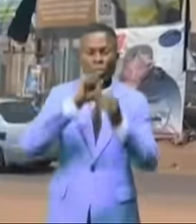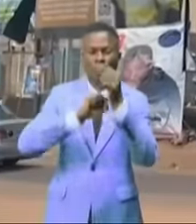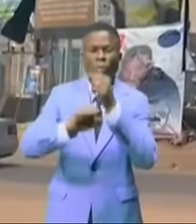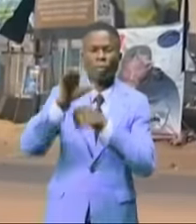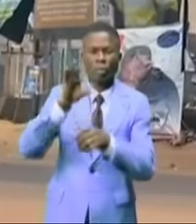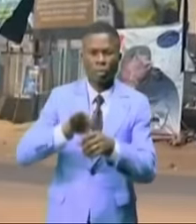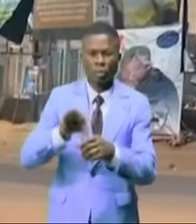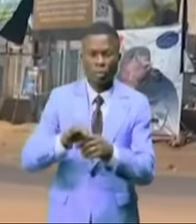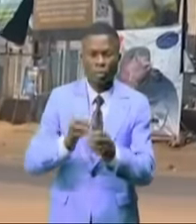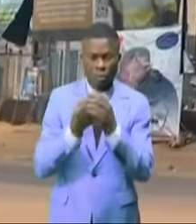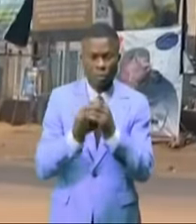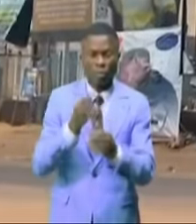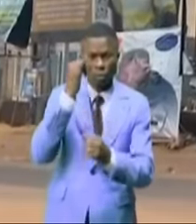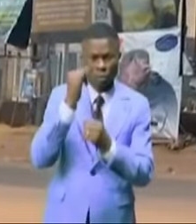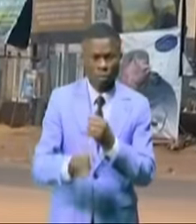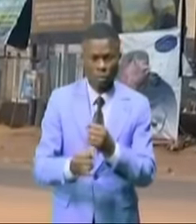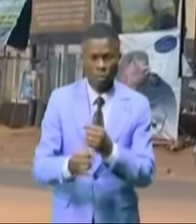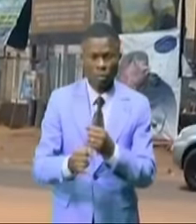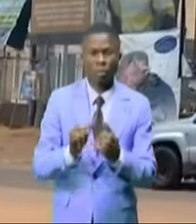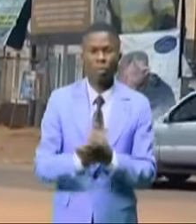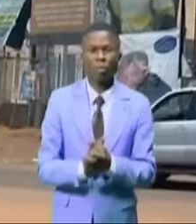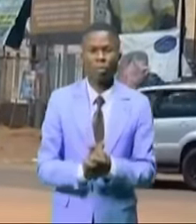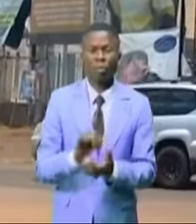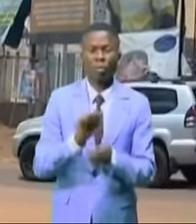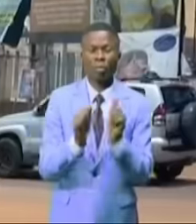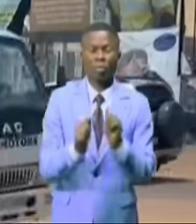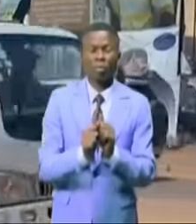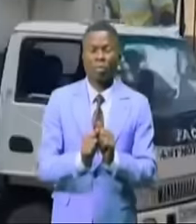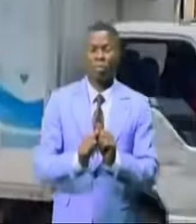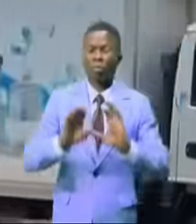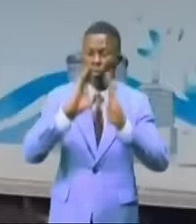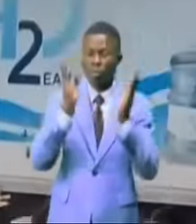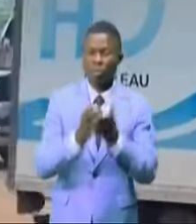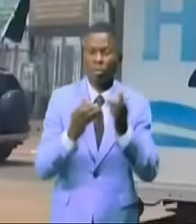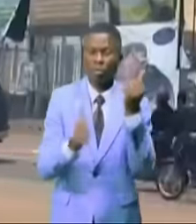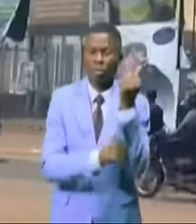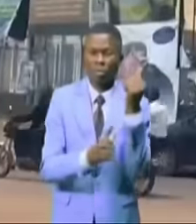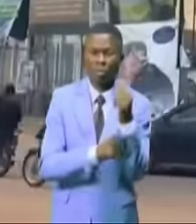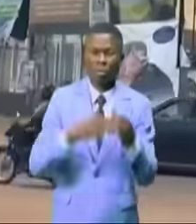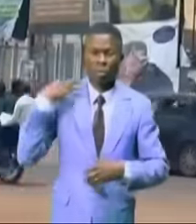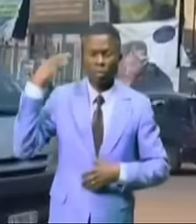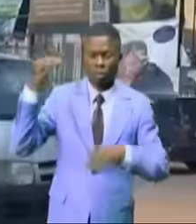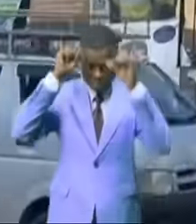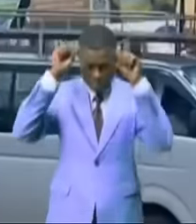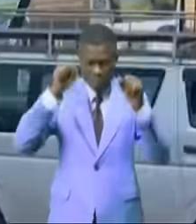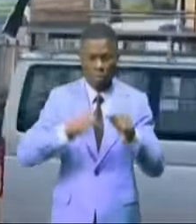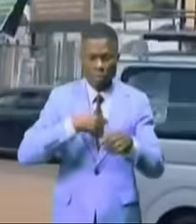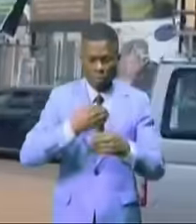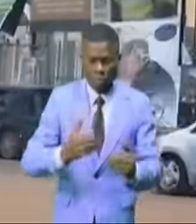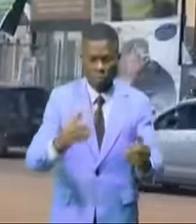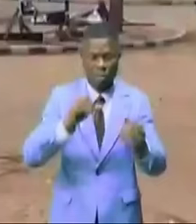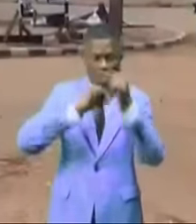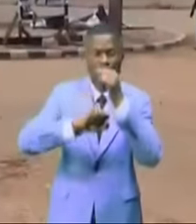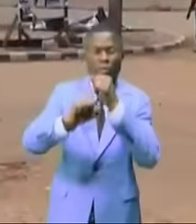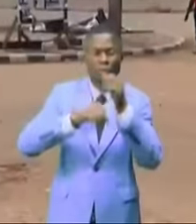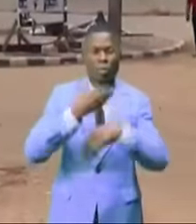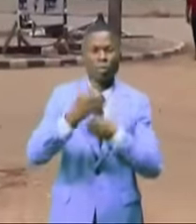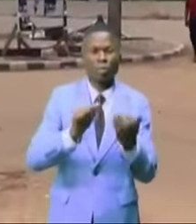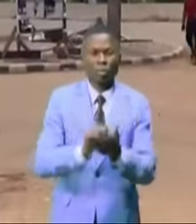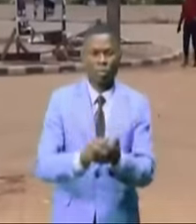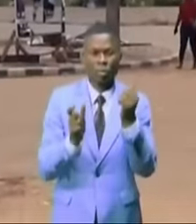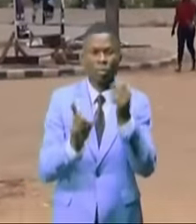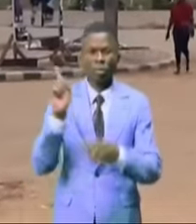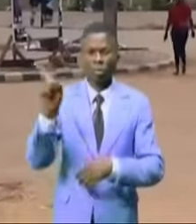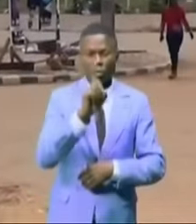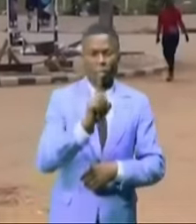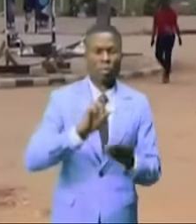électorale tend vers sa fin. L'adrénaline semble monter. Tous les candidats présidents ont battu campagne et continuent de le faire, chacun